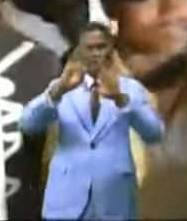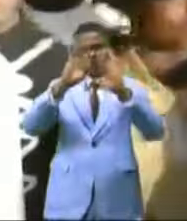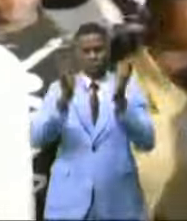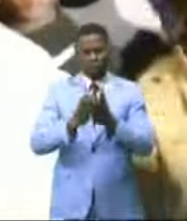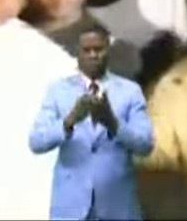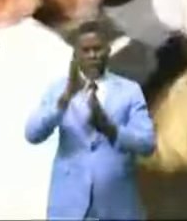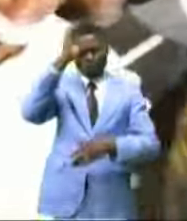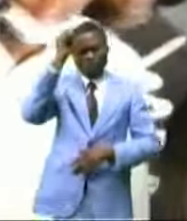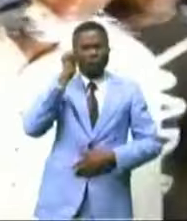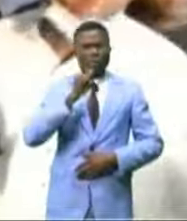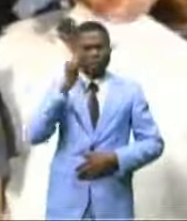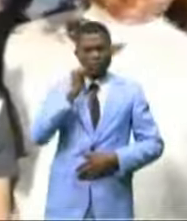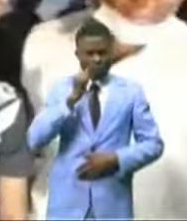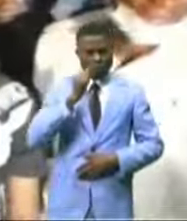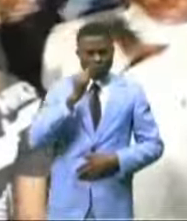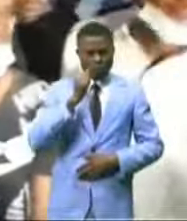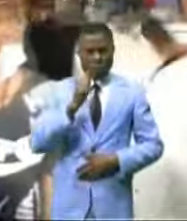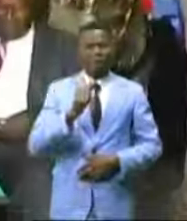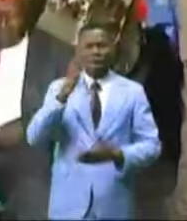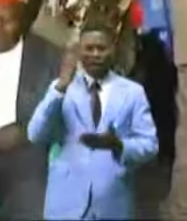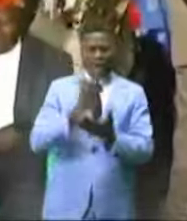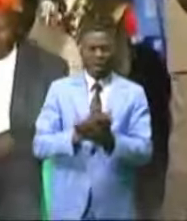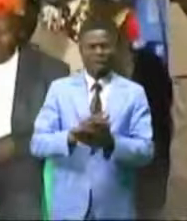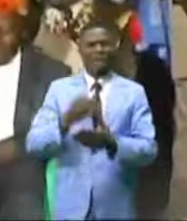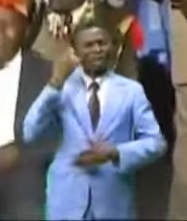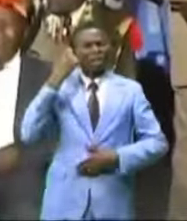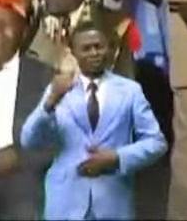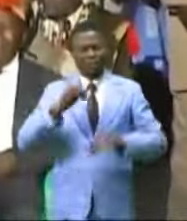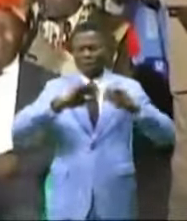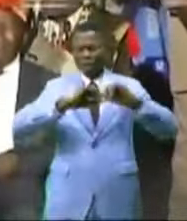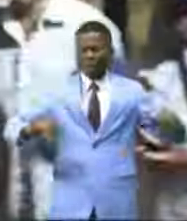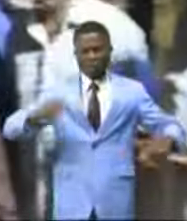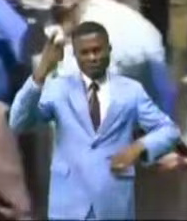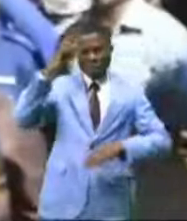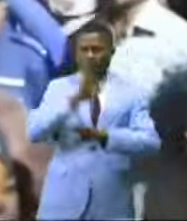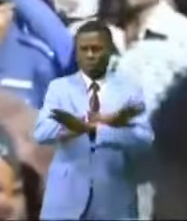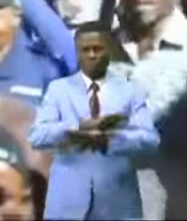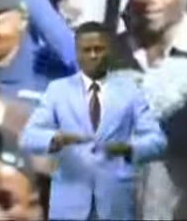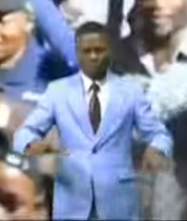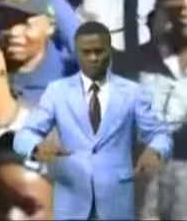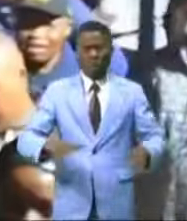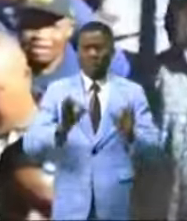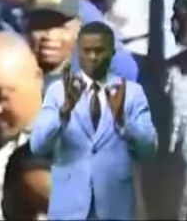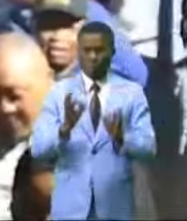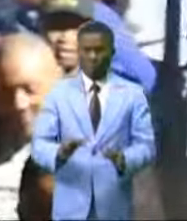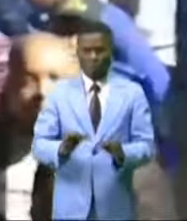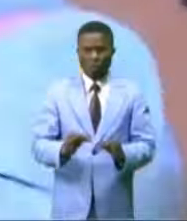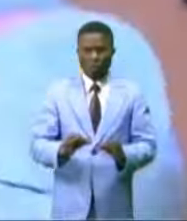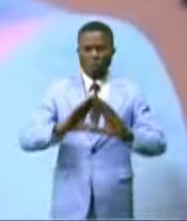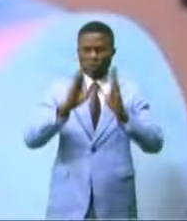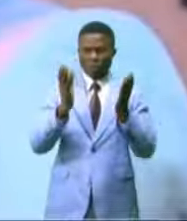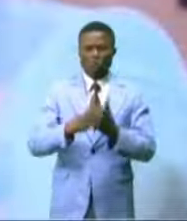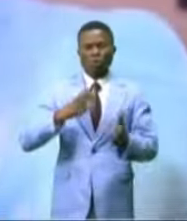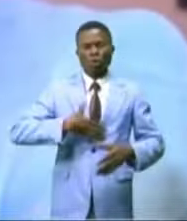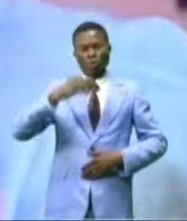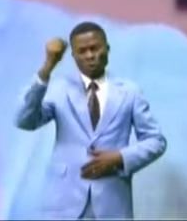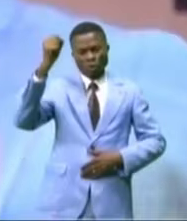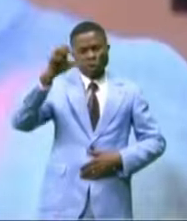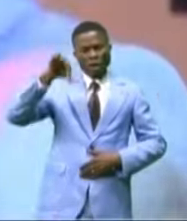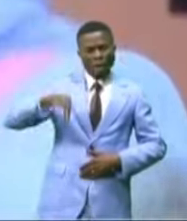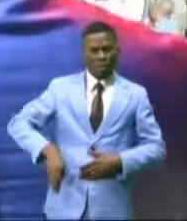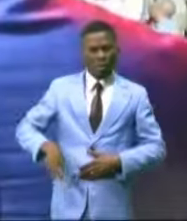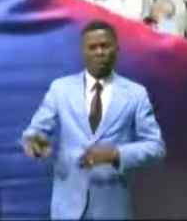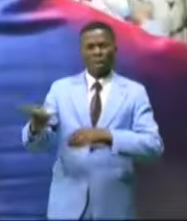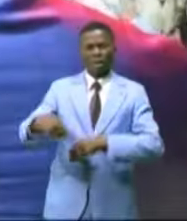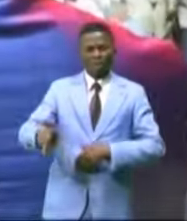tuéé ent terre leur HDN et des divisions politiciennes stériles car ils ont tout à gagner pour l'intérêt de leur